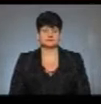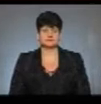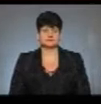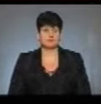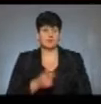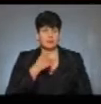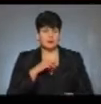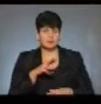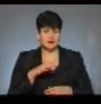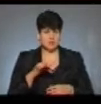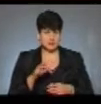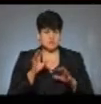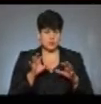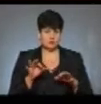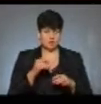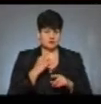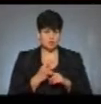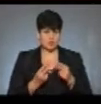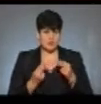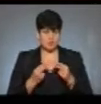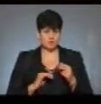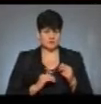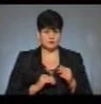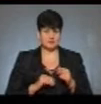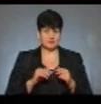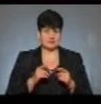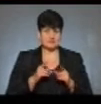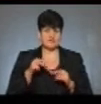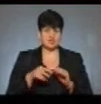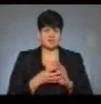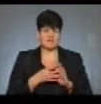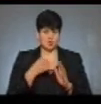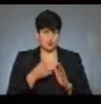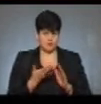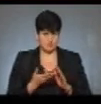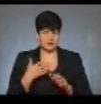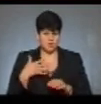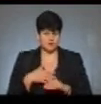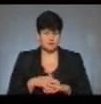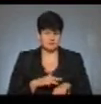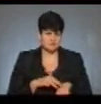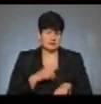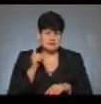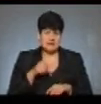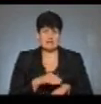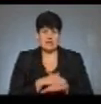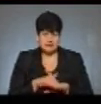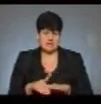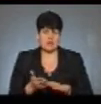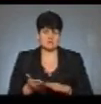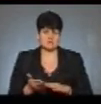Михайле, закон про заборону грального бізнесу в Україні діє з 2009 року. Я так розумію, і правоохоронці також знали адреси, тому